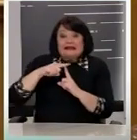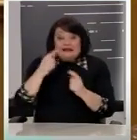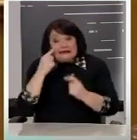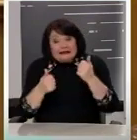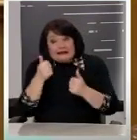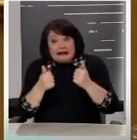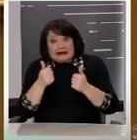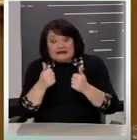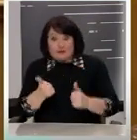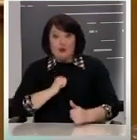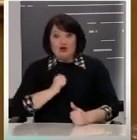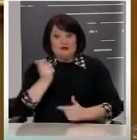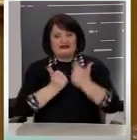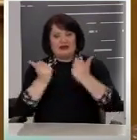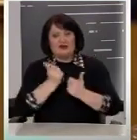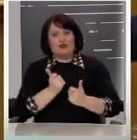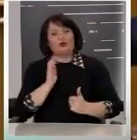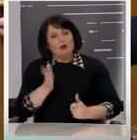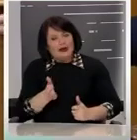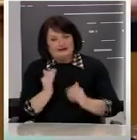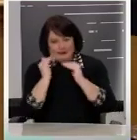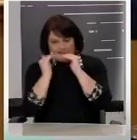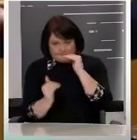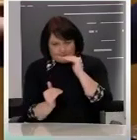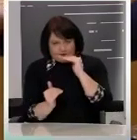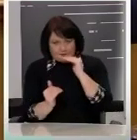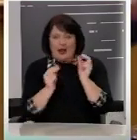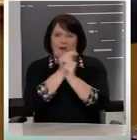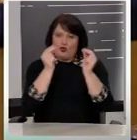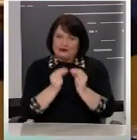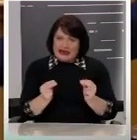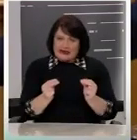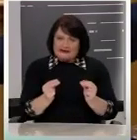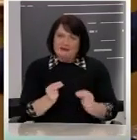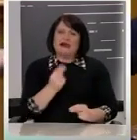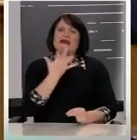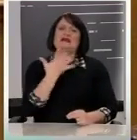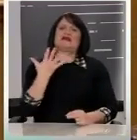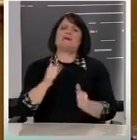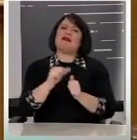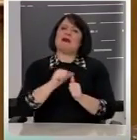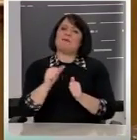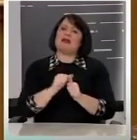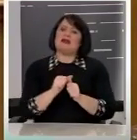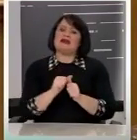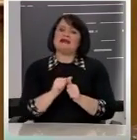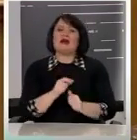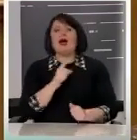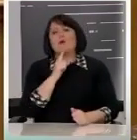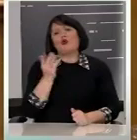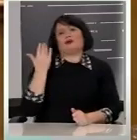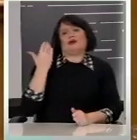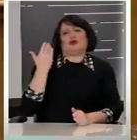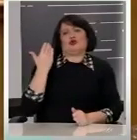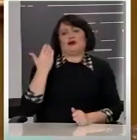επιτυχία ή έξω στην αγορά? Αν είναι μικρότερη η απόδοση μετά από 4-5 μήνες από ό,τι ήταν